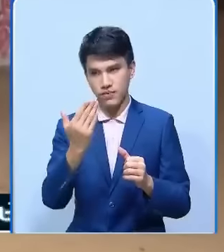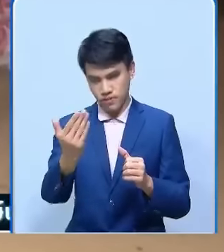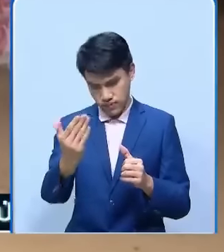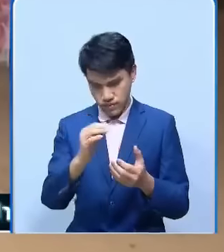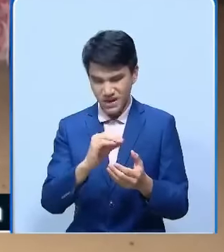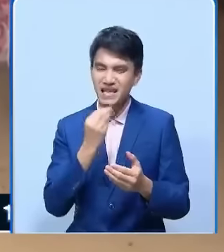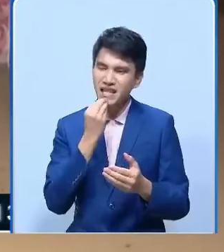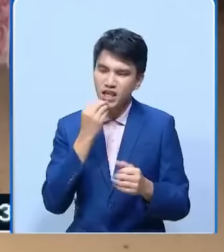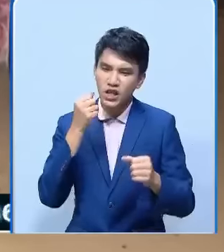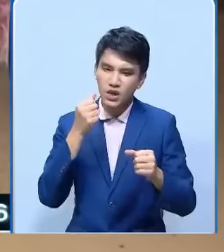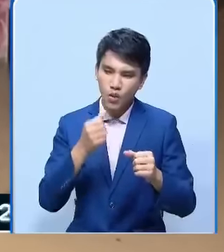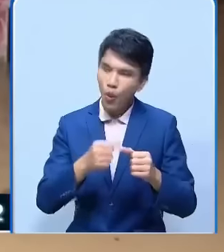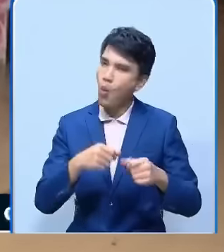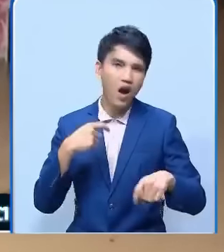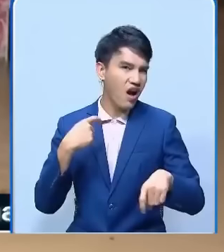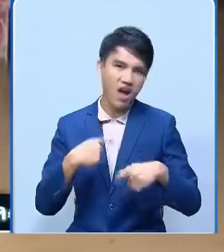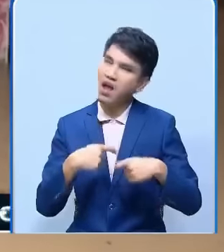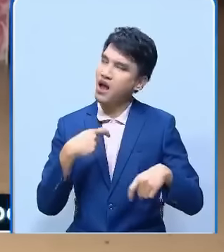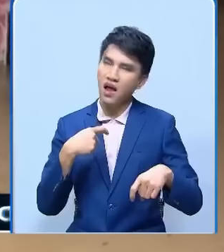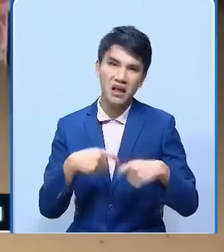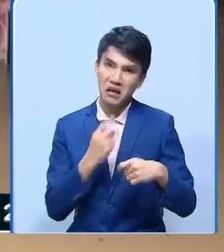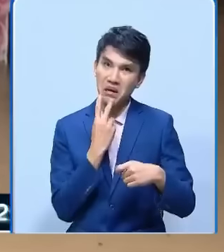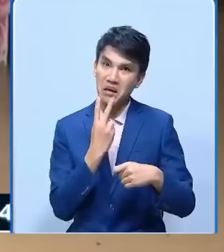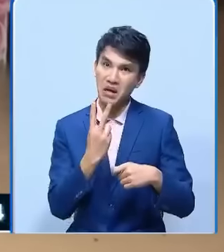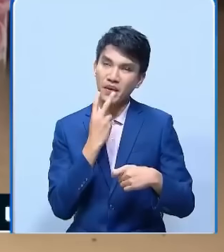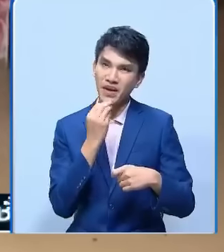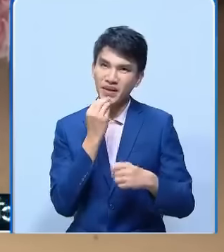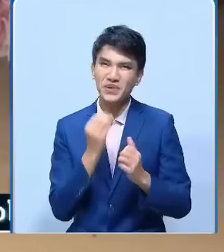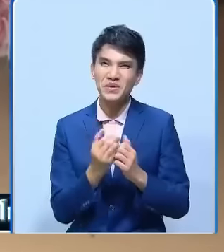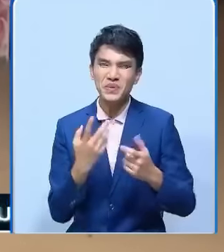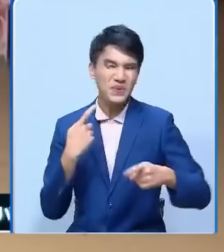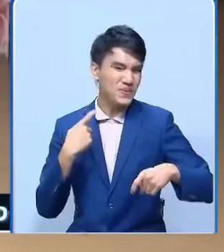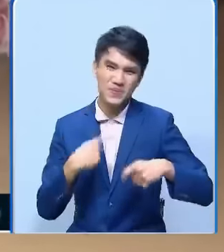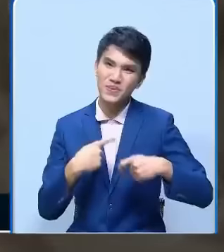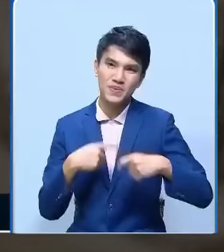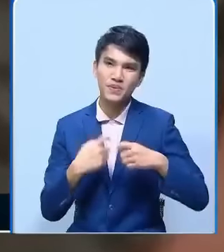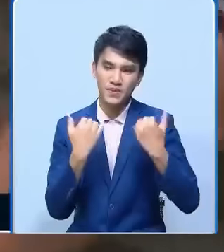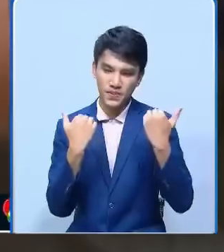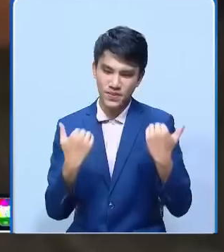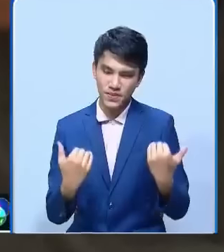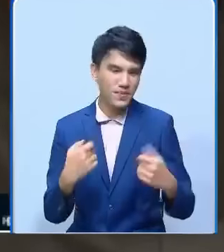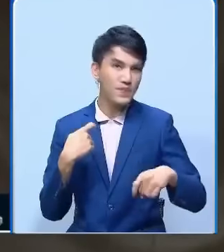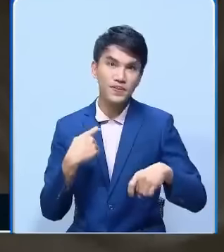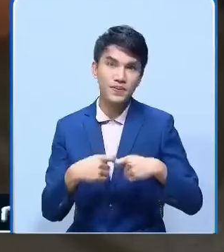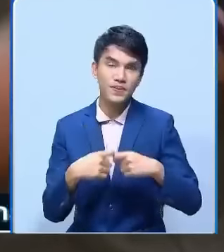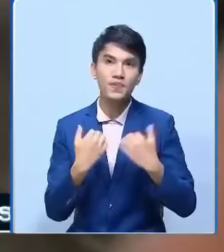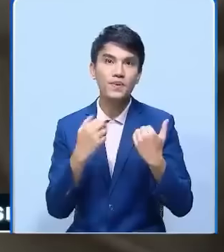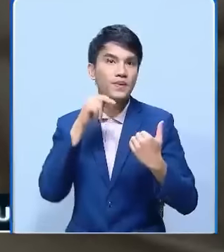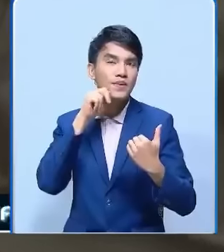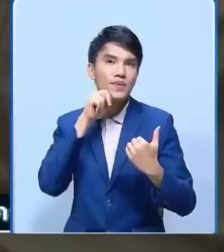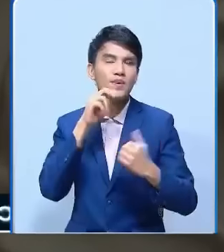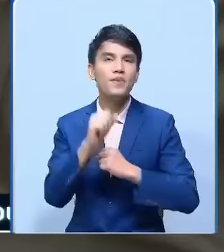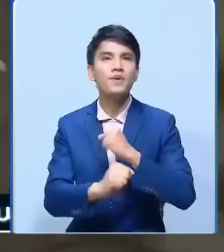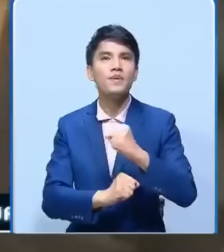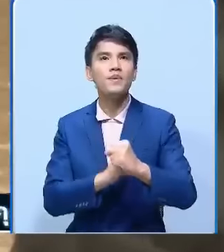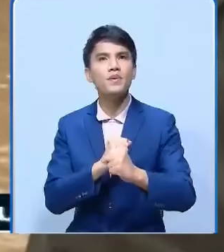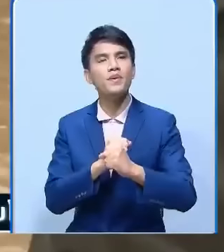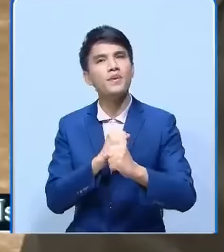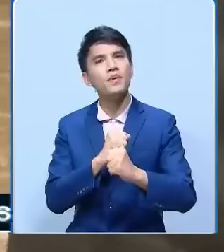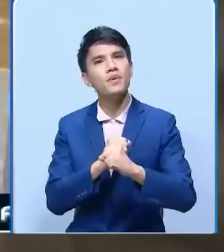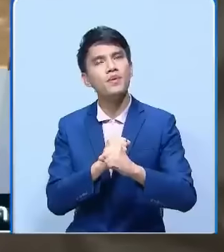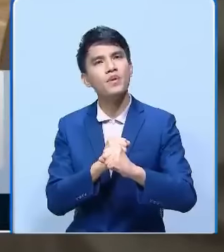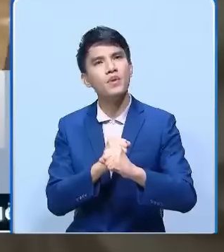กินกันอยู่ก็มันหุงกินกันดูสินะกินกันแบบยากแหละวันนี้เอากันเนี่ย น้ำมาเนี่ยหนักสุดในรอบกี่ปี โ